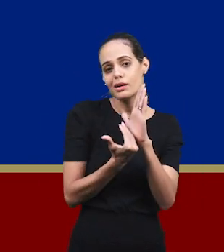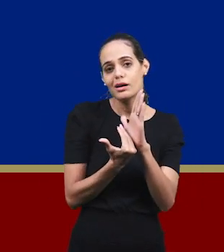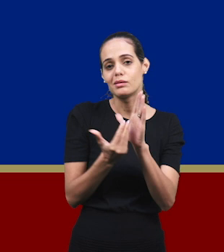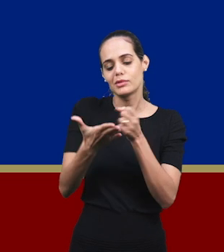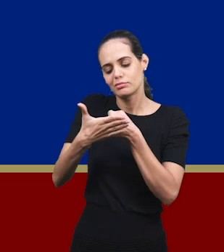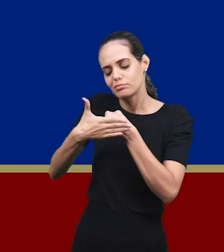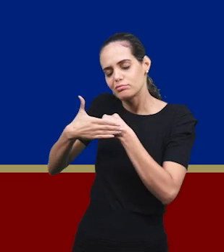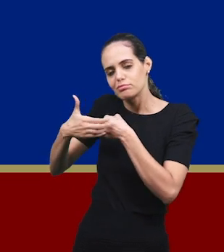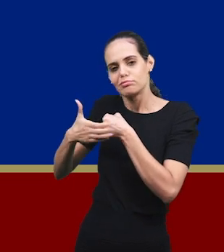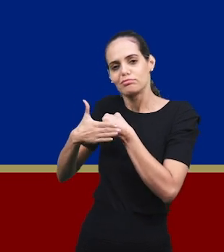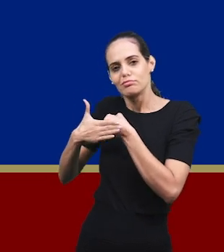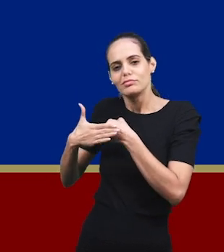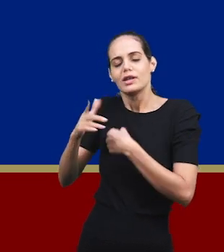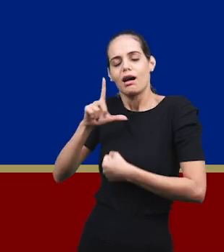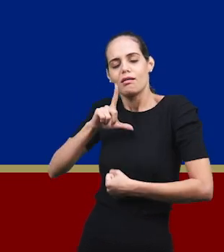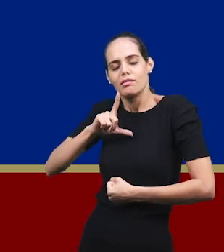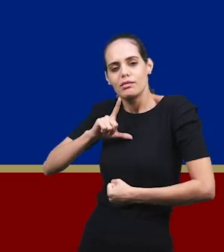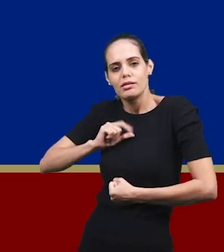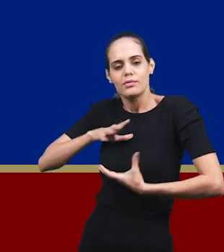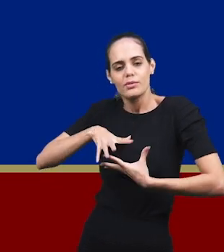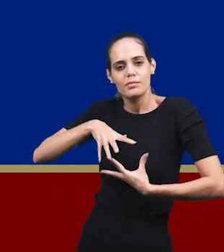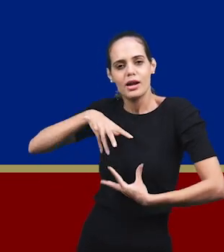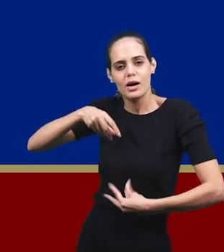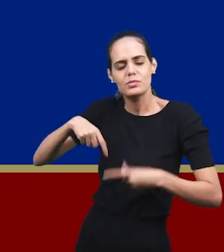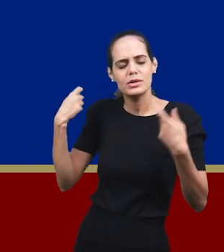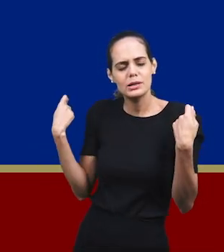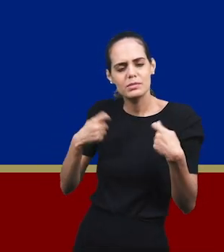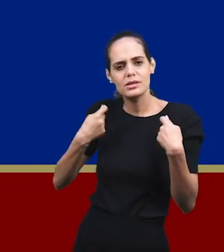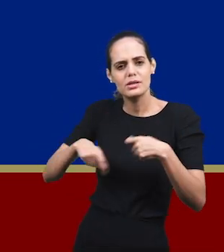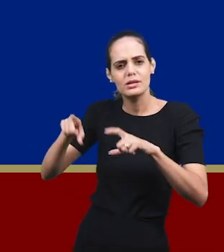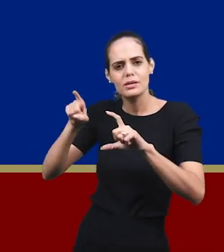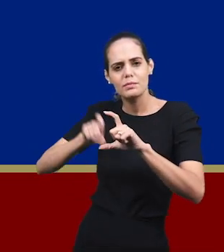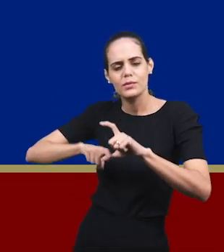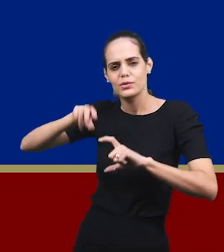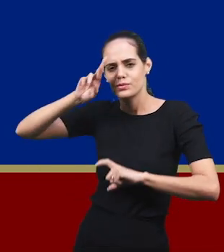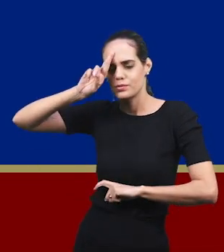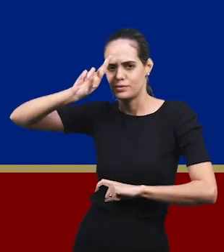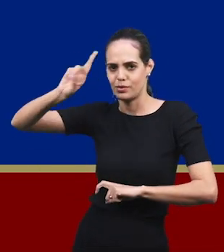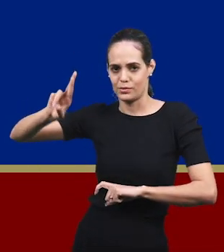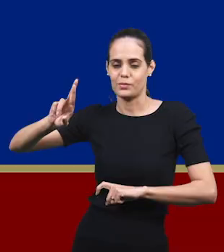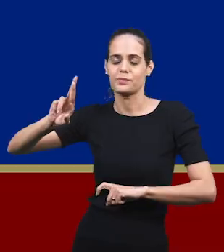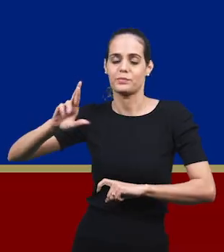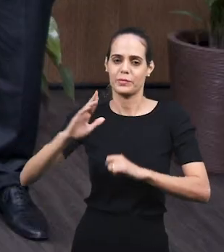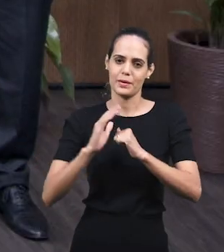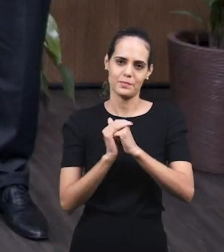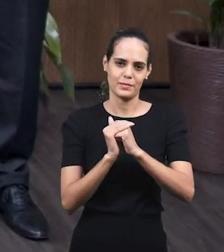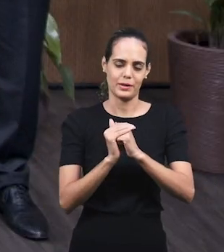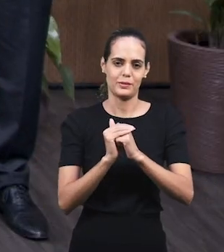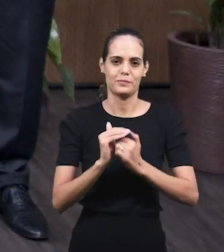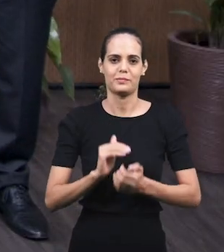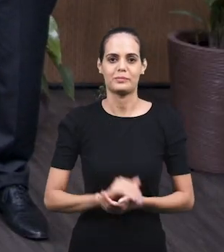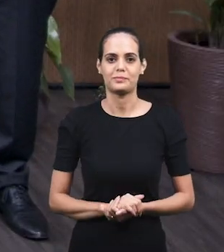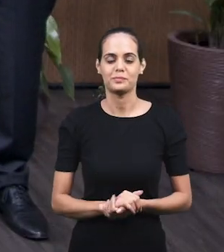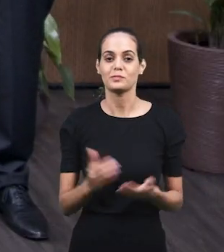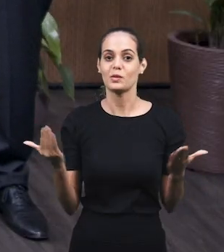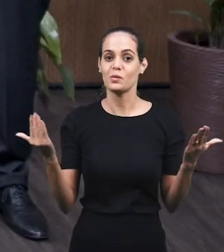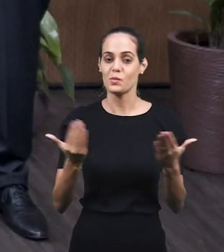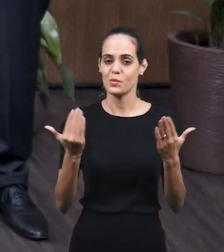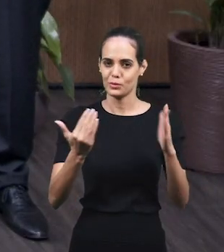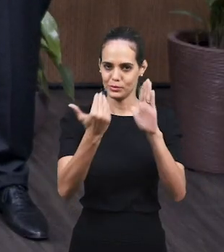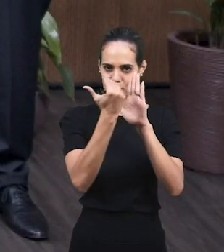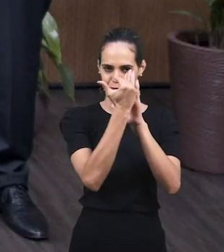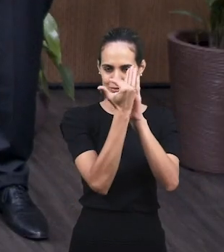nous avons besoin de nous nourrir d'elle de manière journalière. La formation apporte beaucoup de